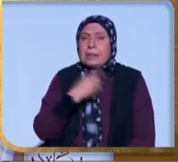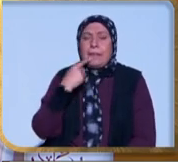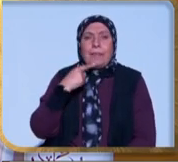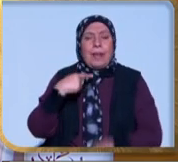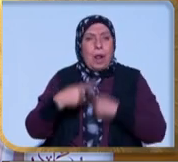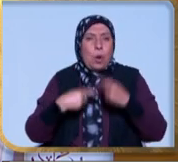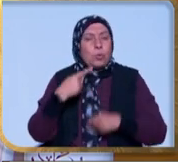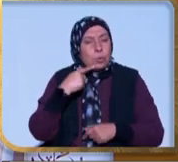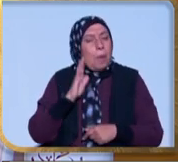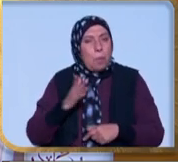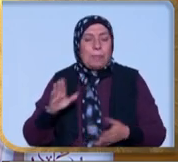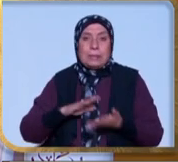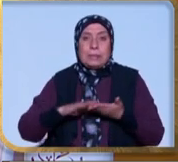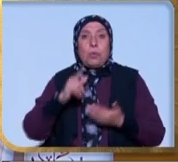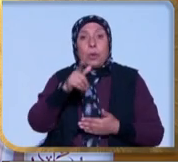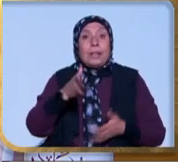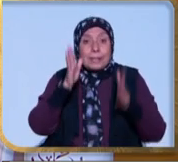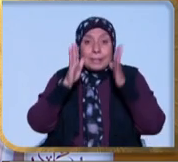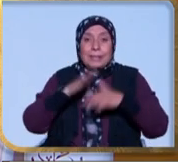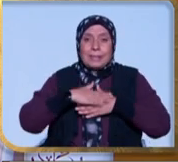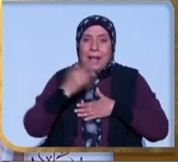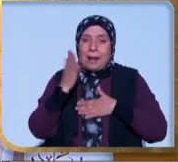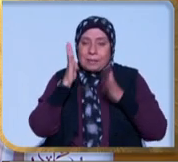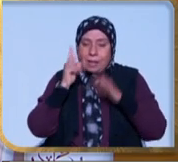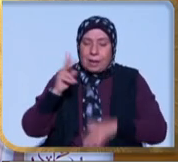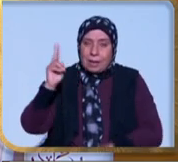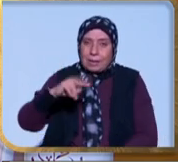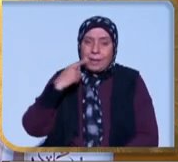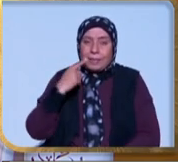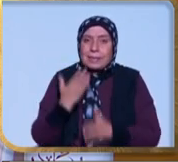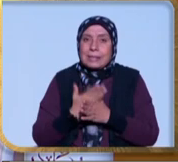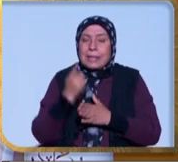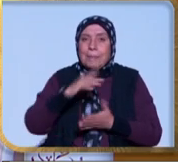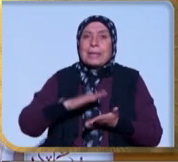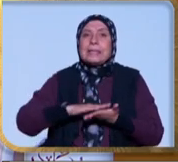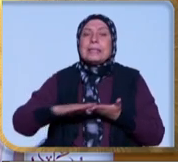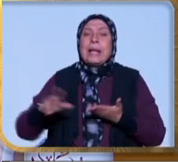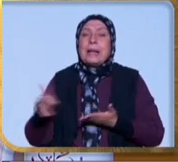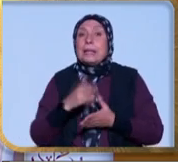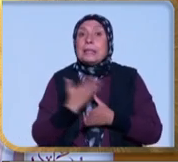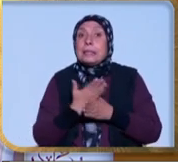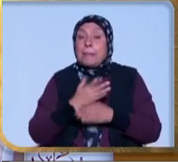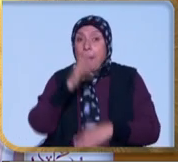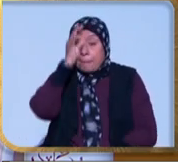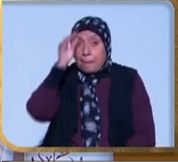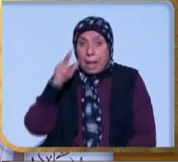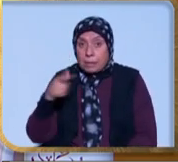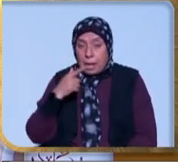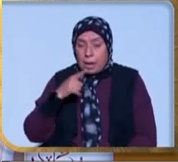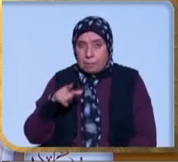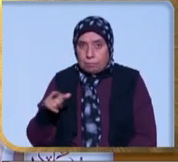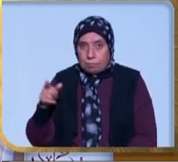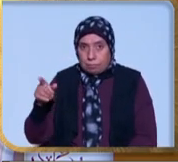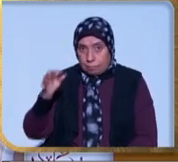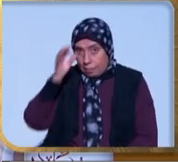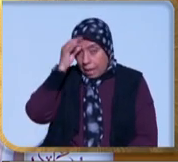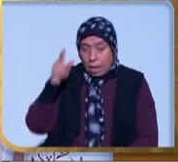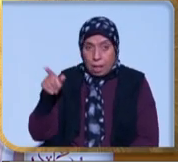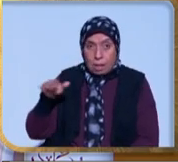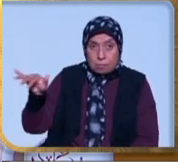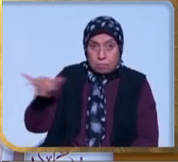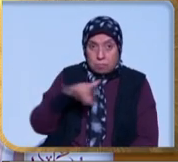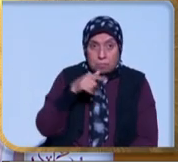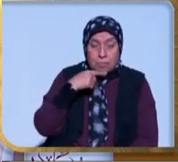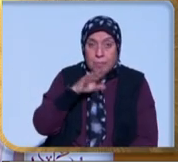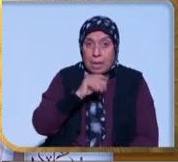إعانة كده إنه يصلح الحال وييسر له الحال معاهم، لأنه حيزيد حاله تخبط إذا هم كانوا